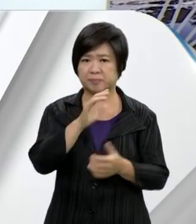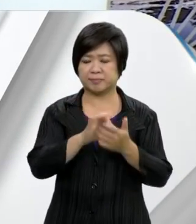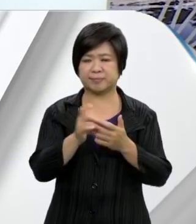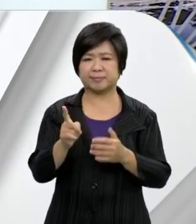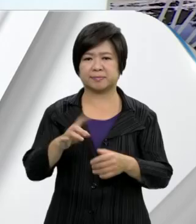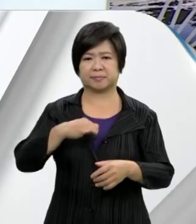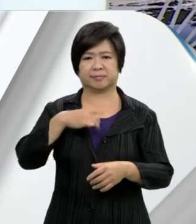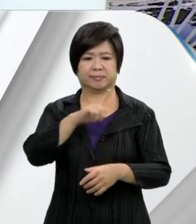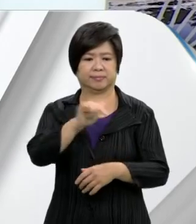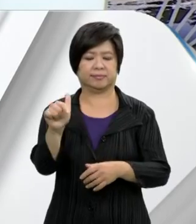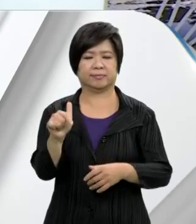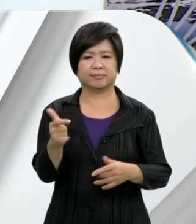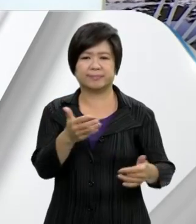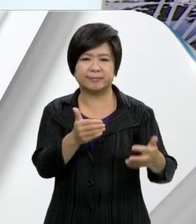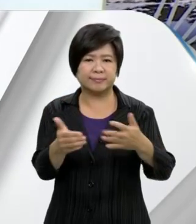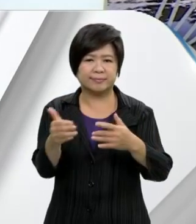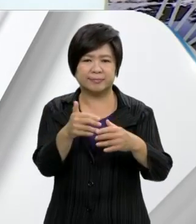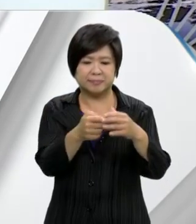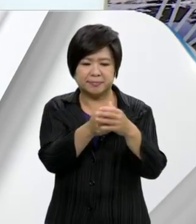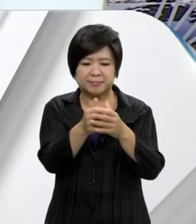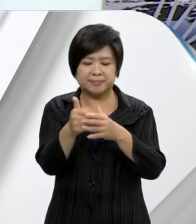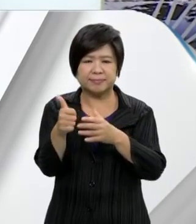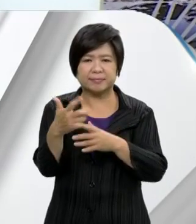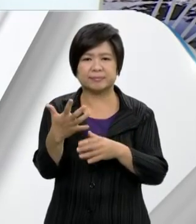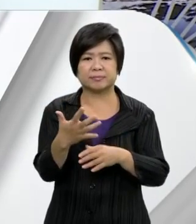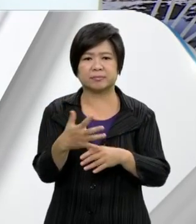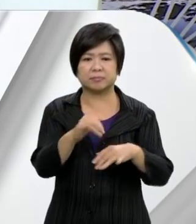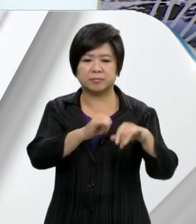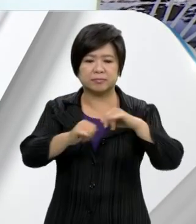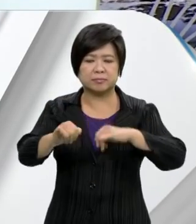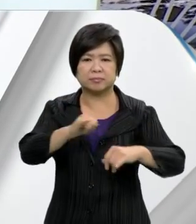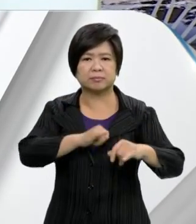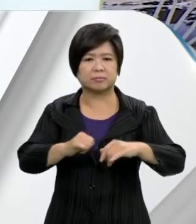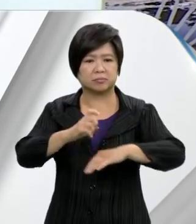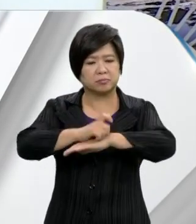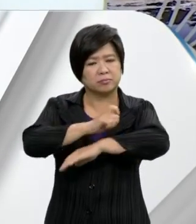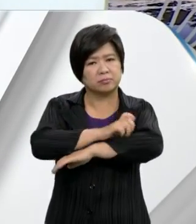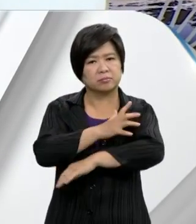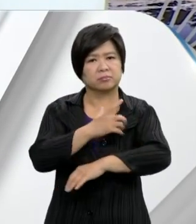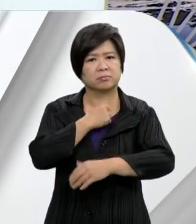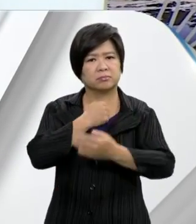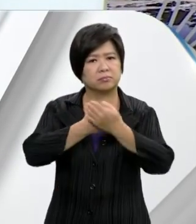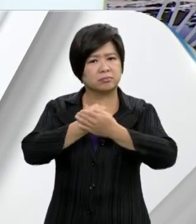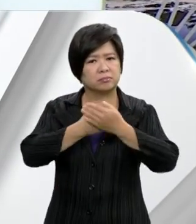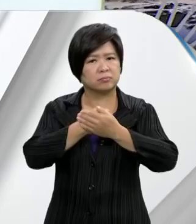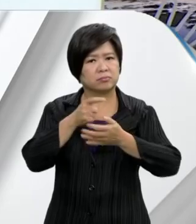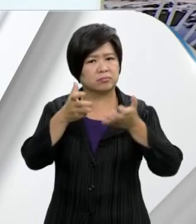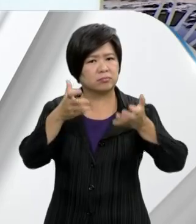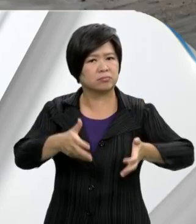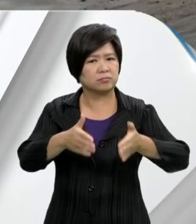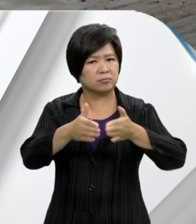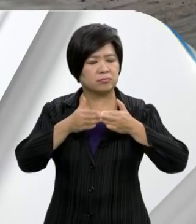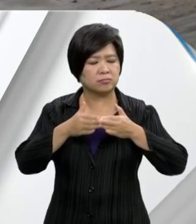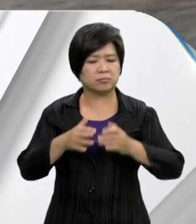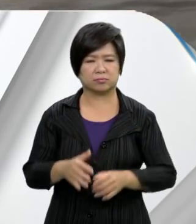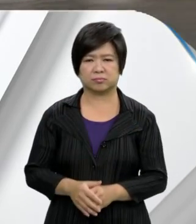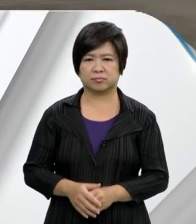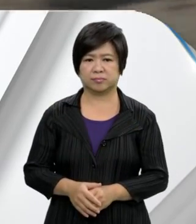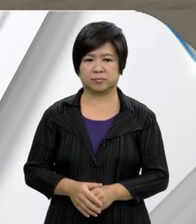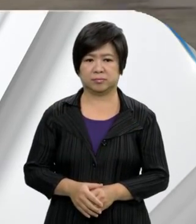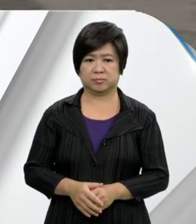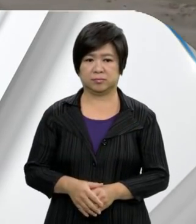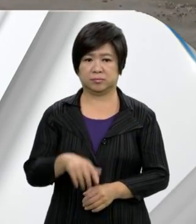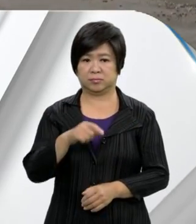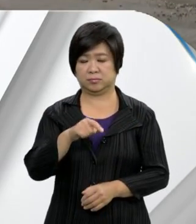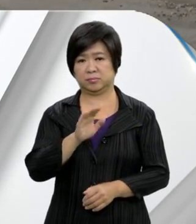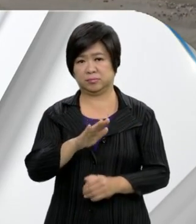群，我们是认为国家应该要懂得要保护这样的很重要的动物的栖地。 不过在铁